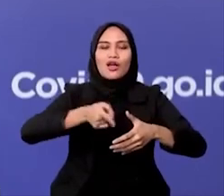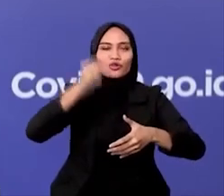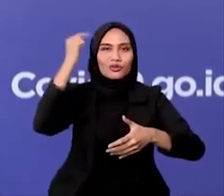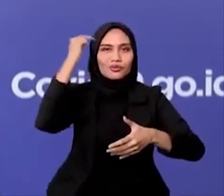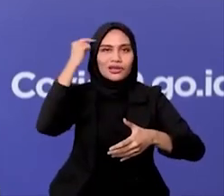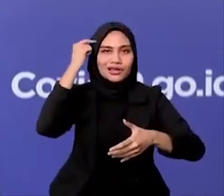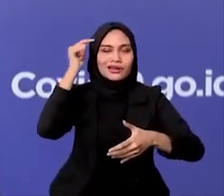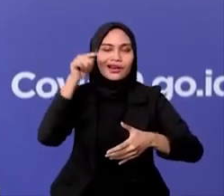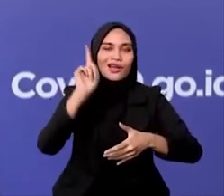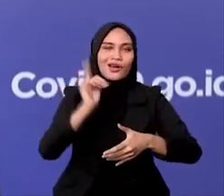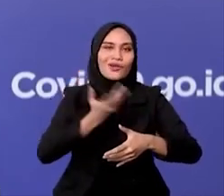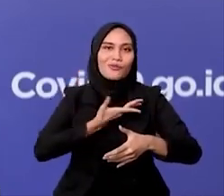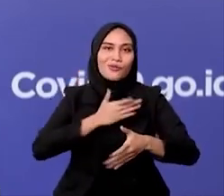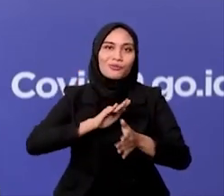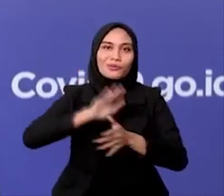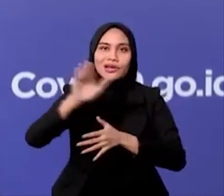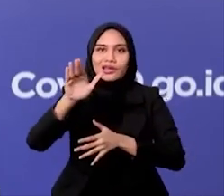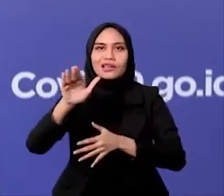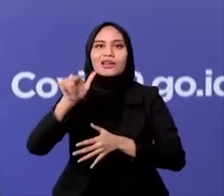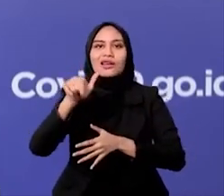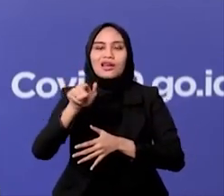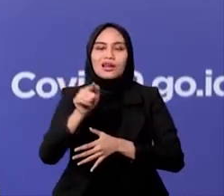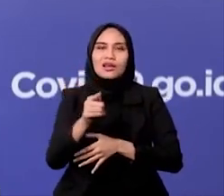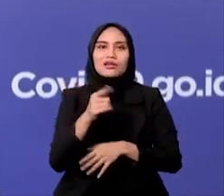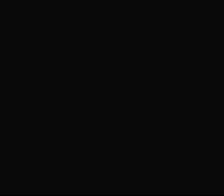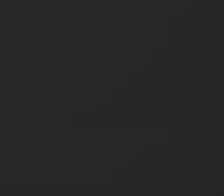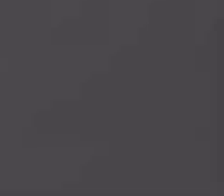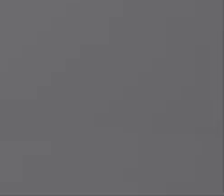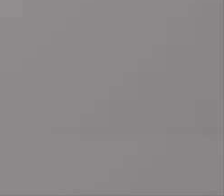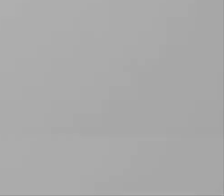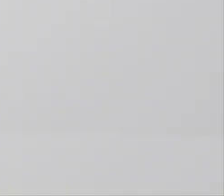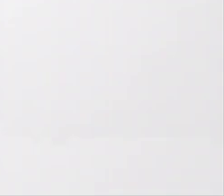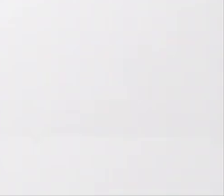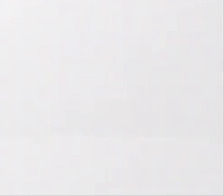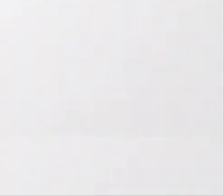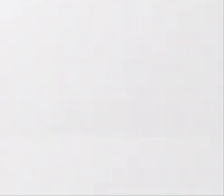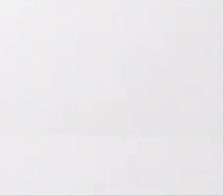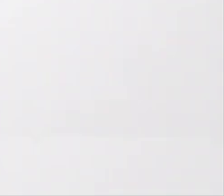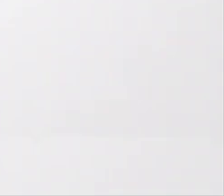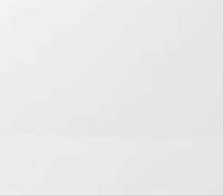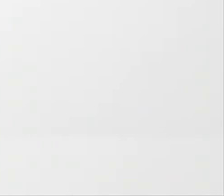memperhatikan pesan tersebut khususnya dalam rangka Idul Adha